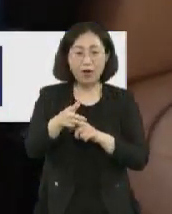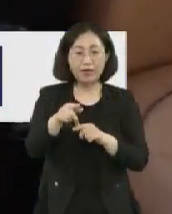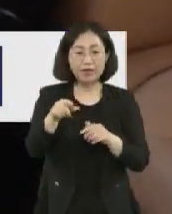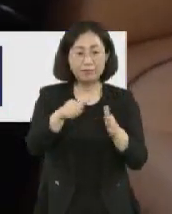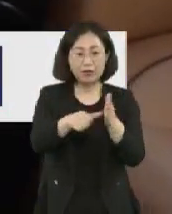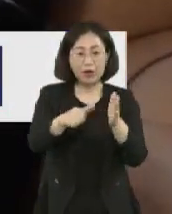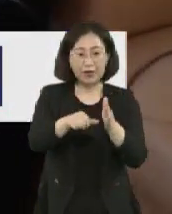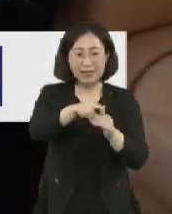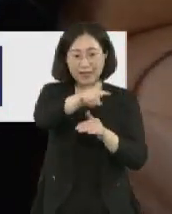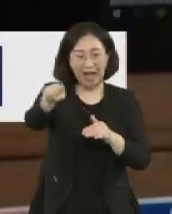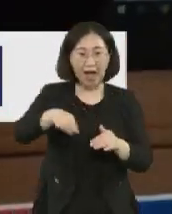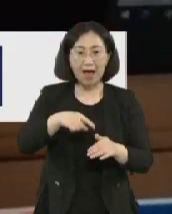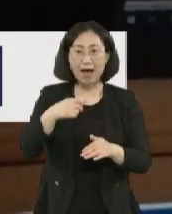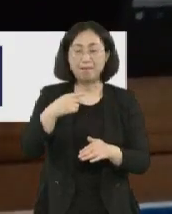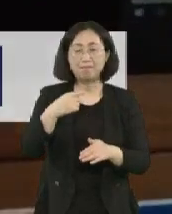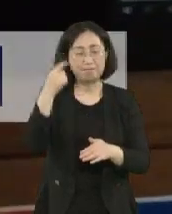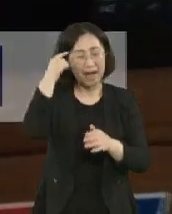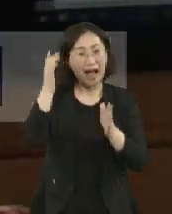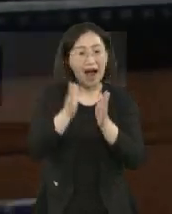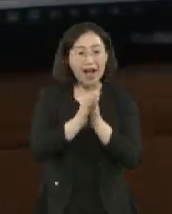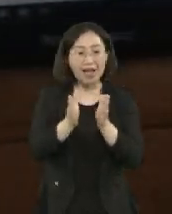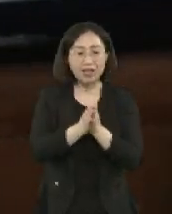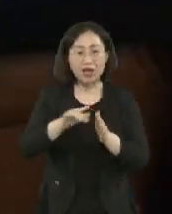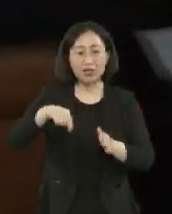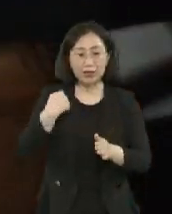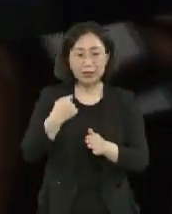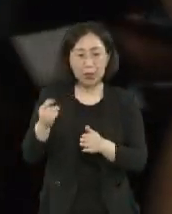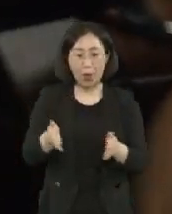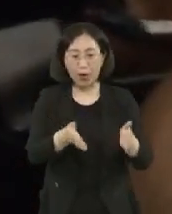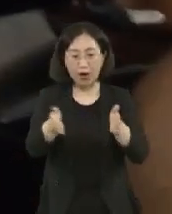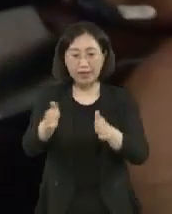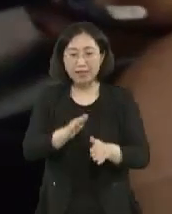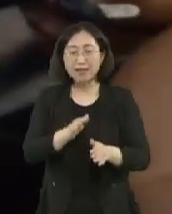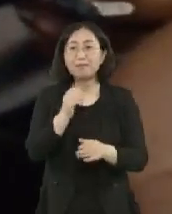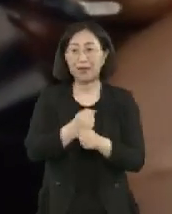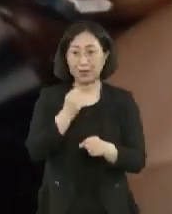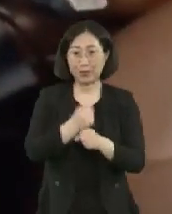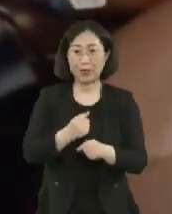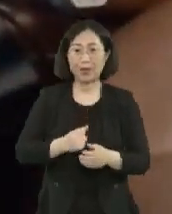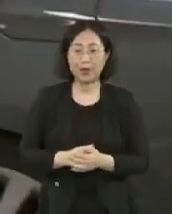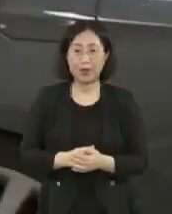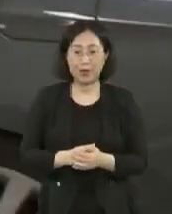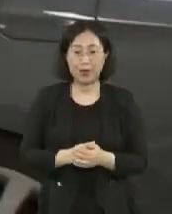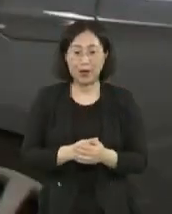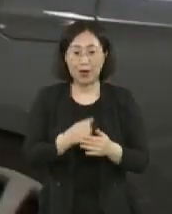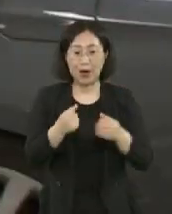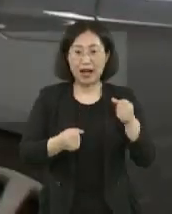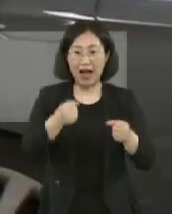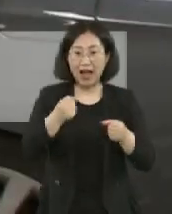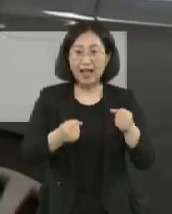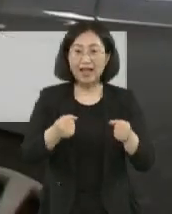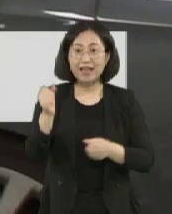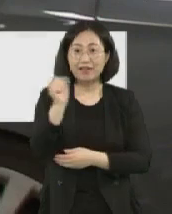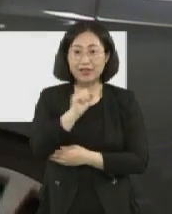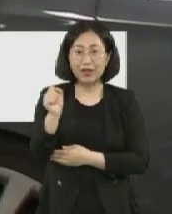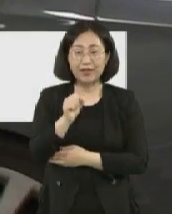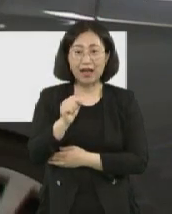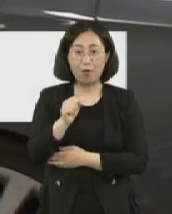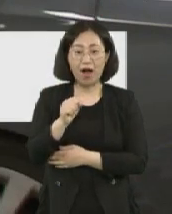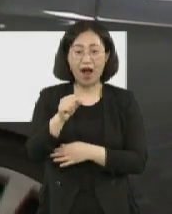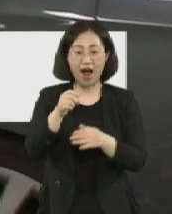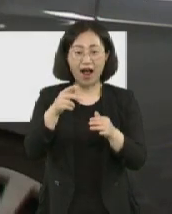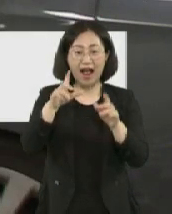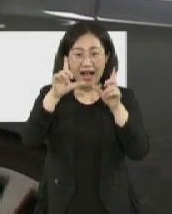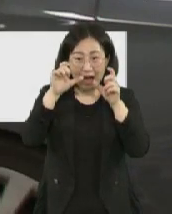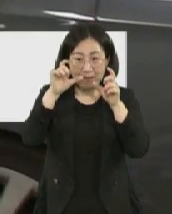정보를 인식해 스스로 주행 경로를 만들어냅니다. 라이더와 카메라 센서를 융합을 해서 도로에